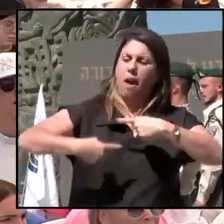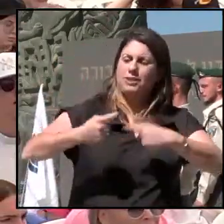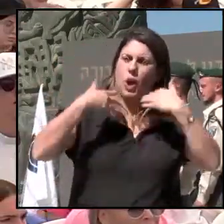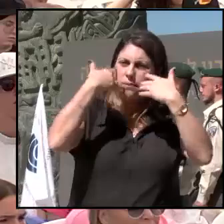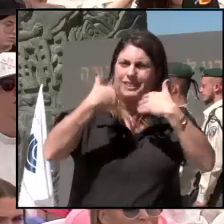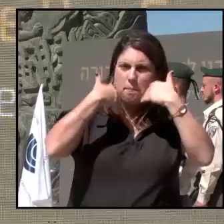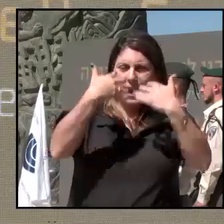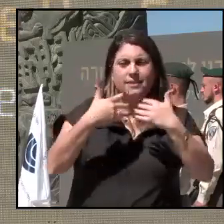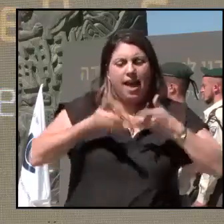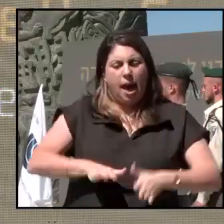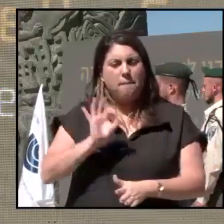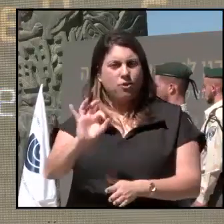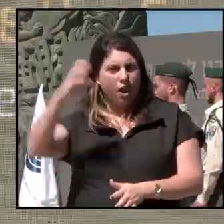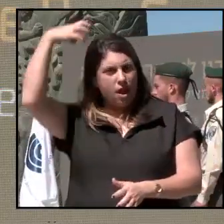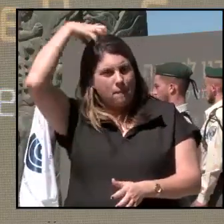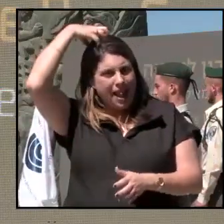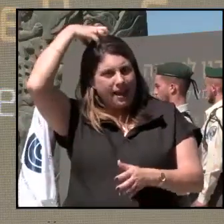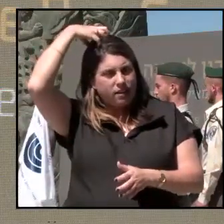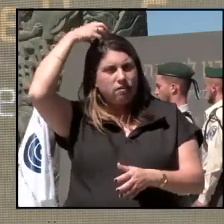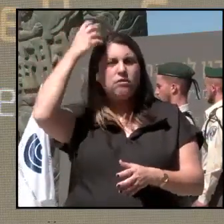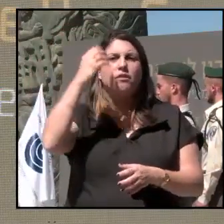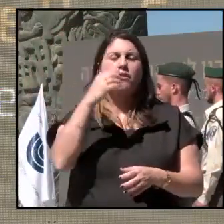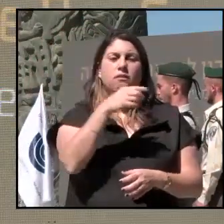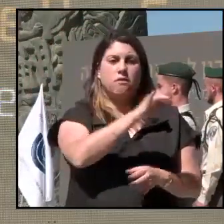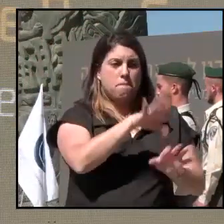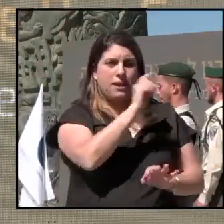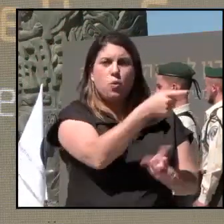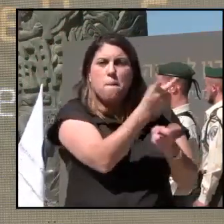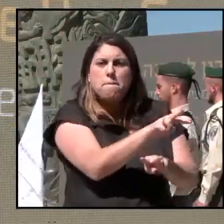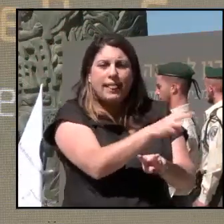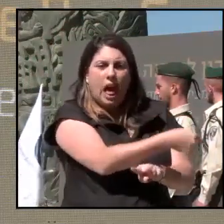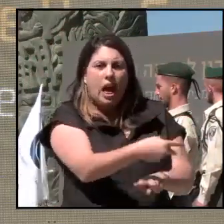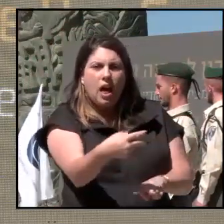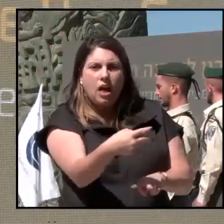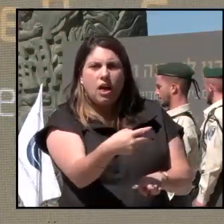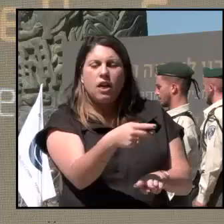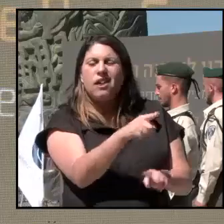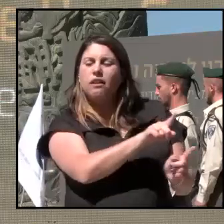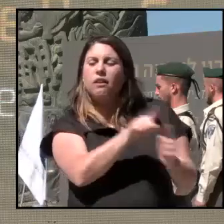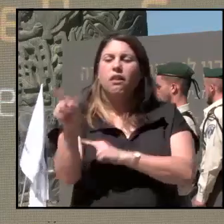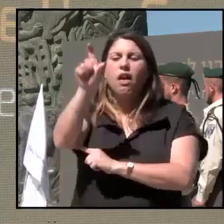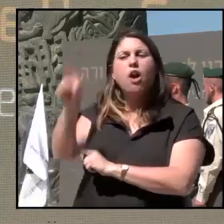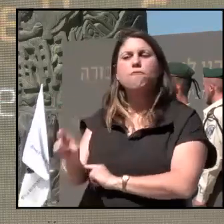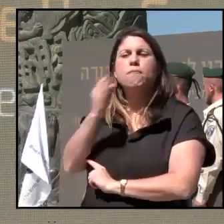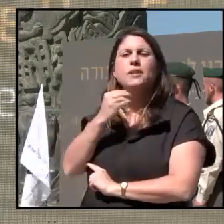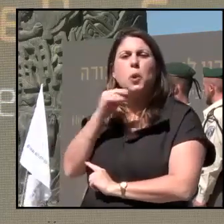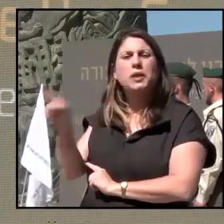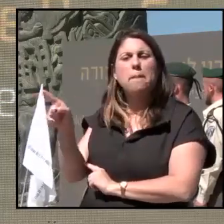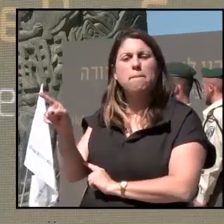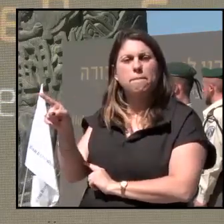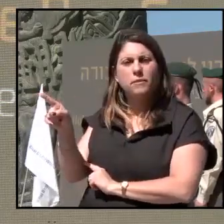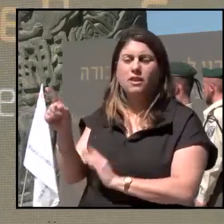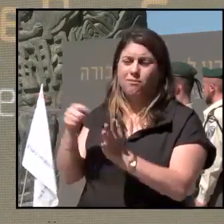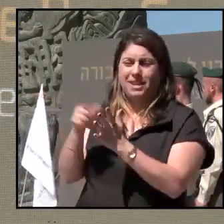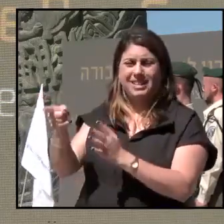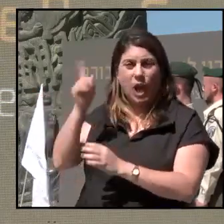על ביתו של המלך שנמצאה הרוגה, שהחשד נפל על היהודים, ועל כך נגזר